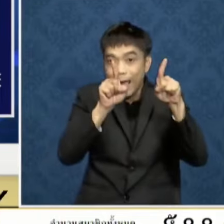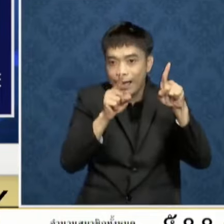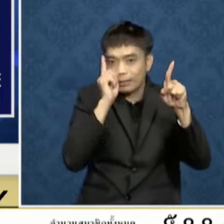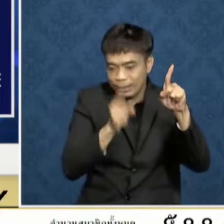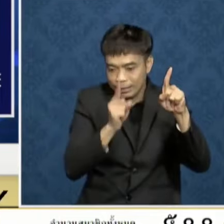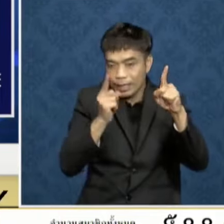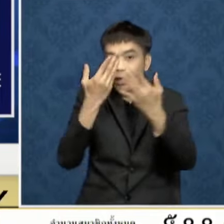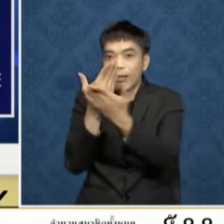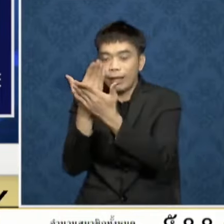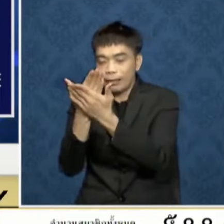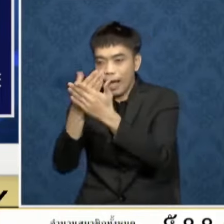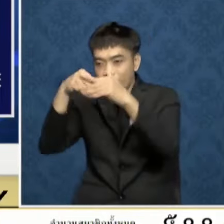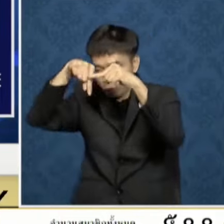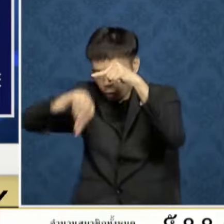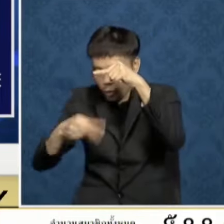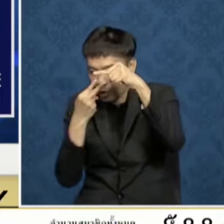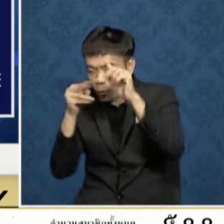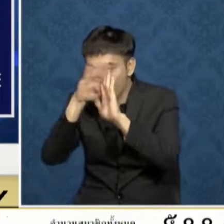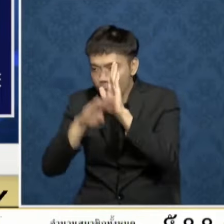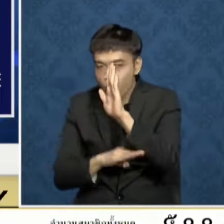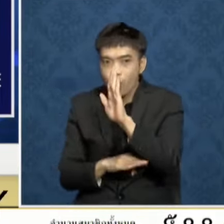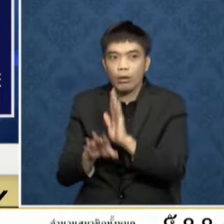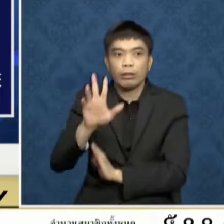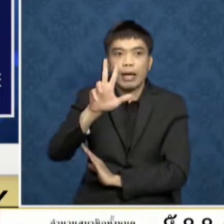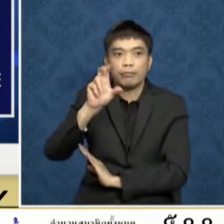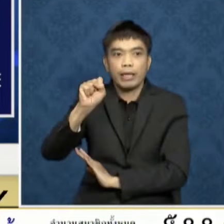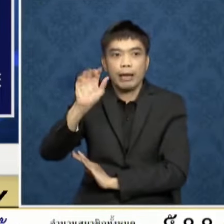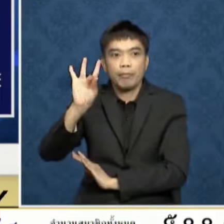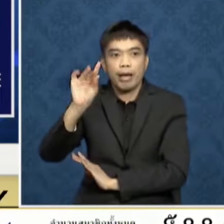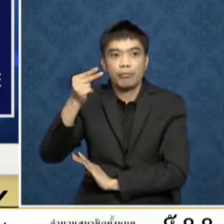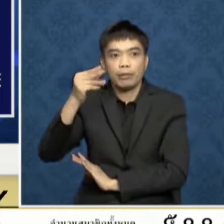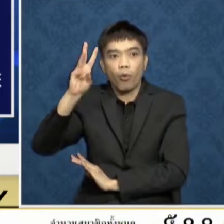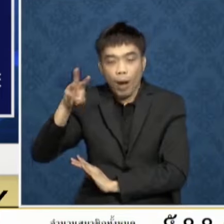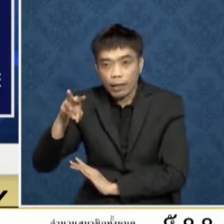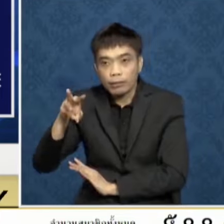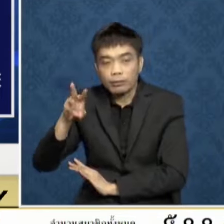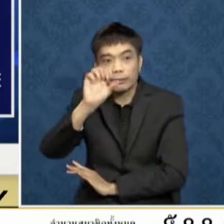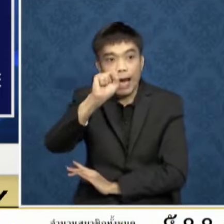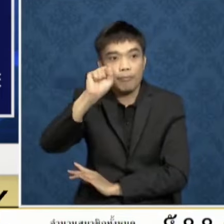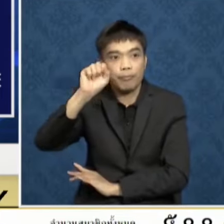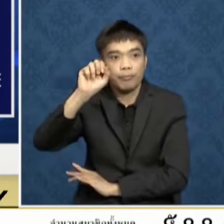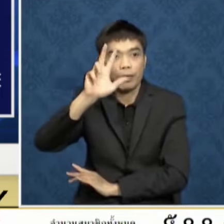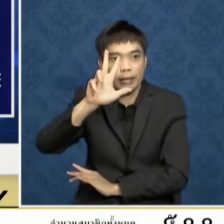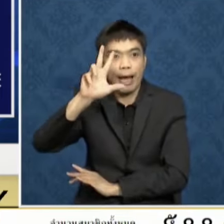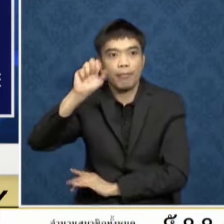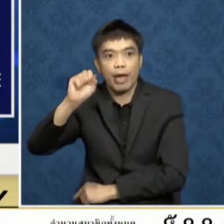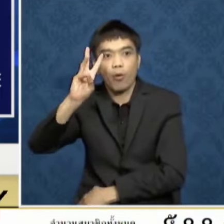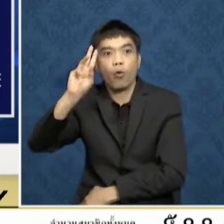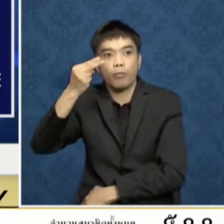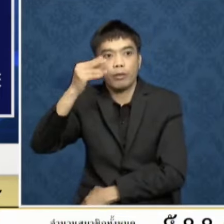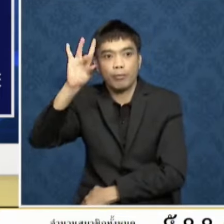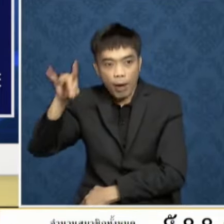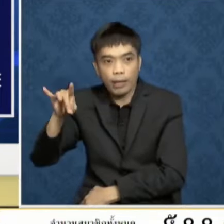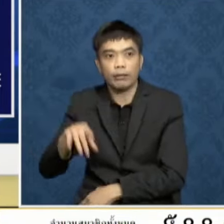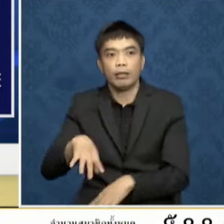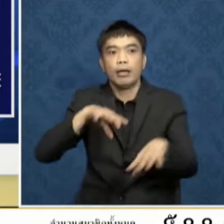ใช้จ่ายในการจัดการประชุมกว่า 36800บาทค่าใช้จ่ายในการจัดกิจกรรมประชาสัมพันธ์ค่าจัดทำสื่อ